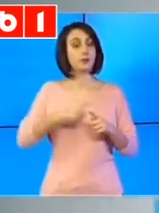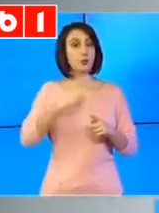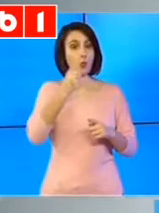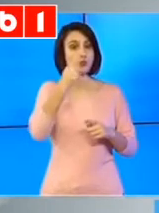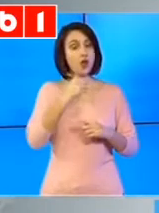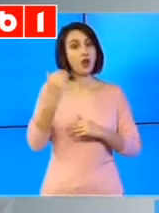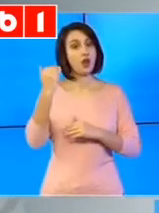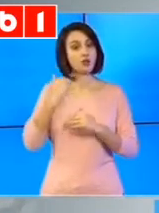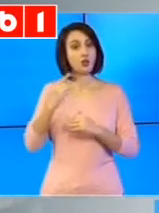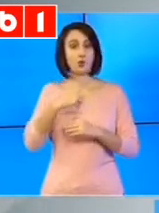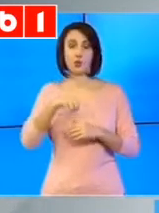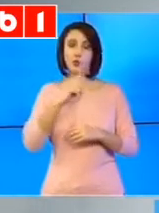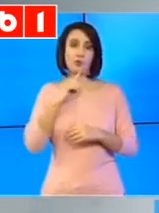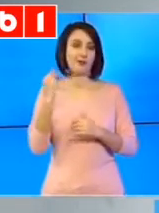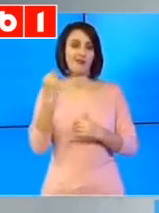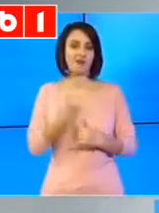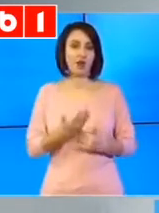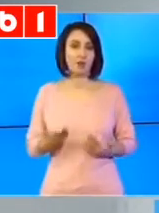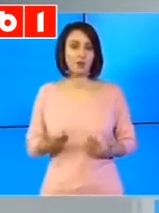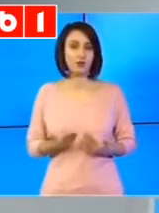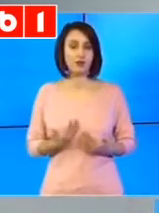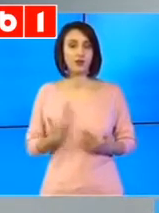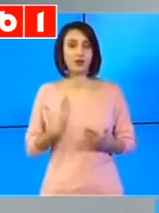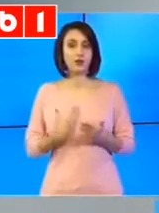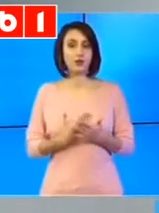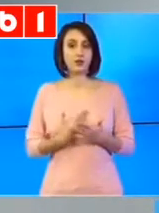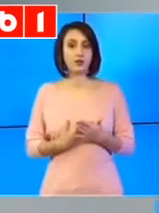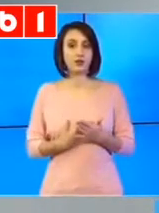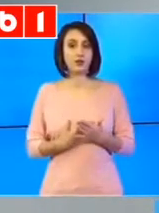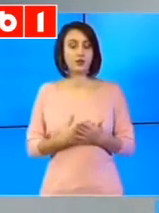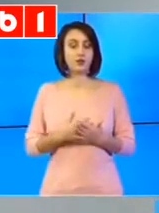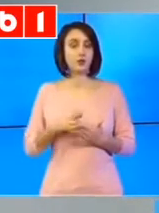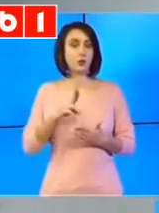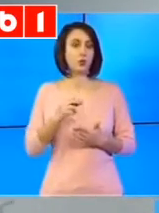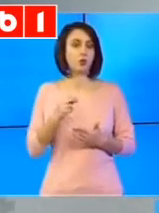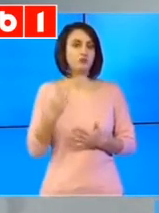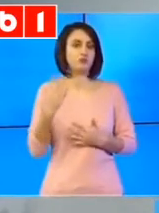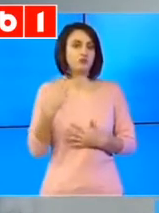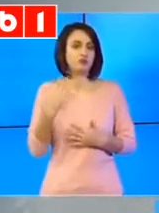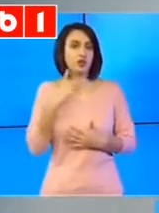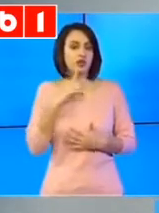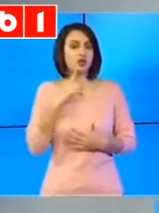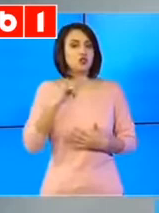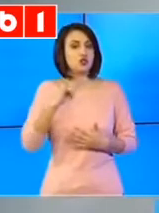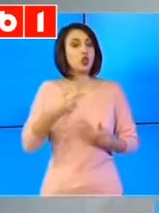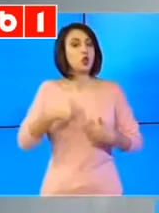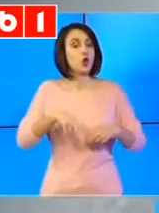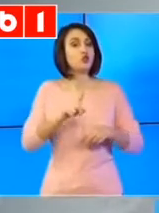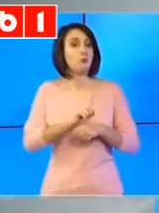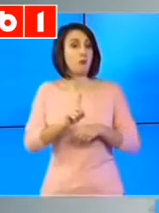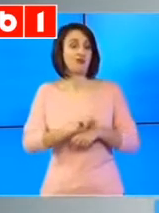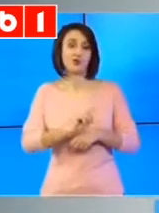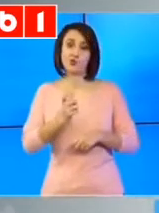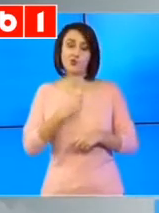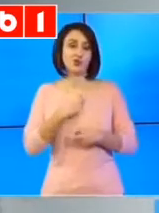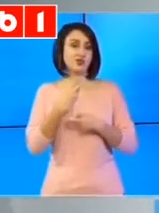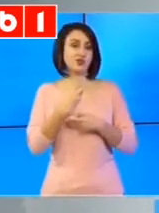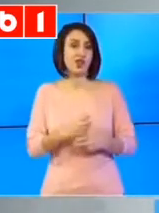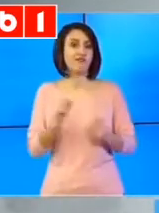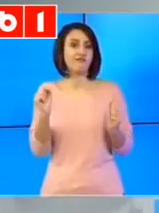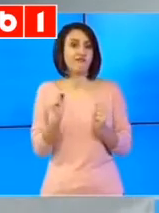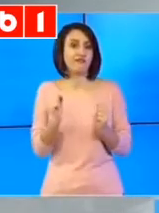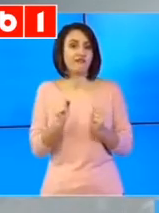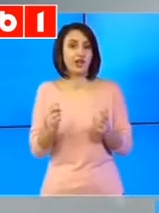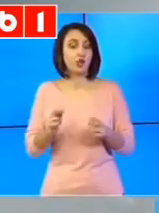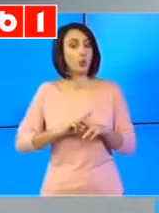fost alarte, noi nu mai veneam. Că ne udă, și marfa și pe noi și nu poți să stai de ger.